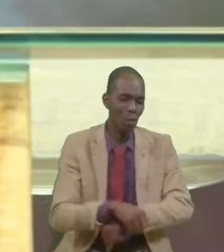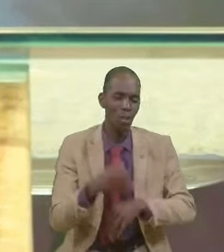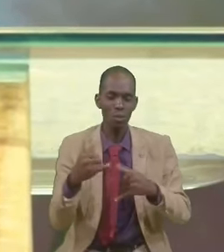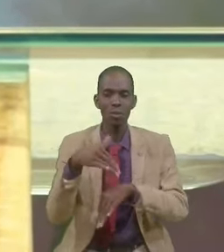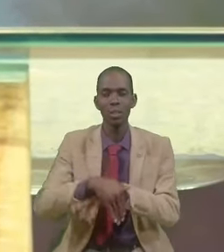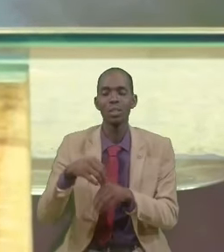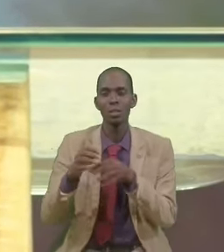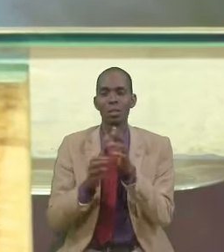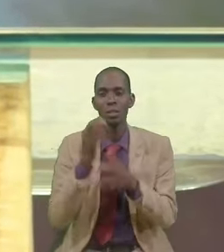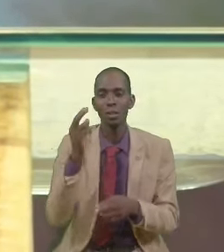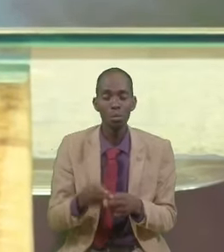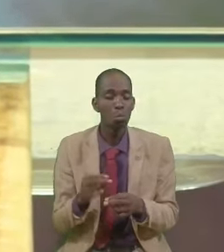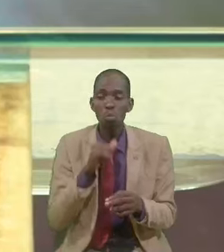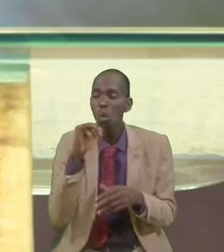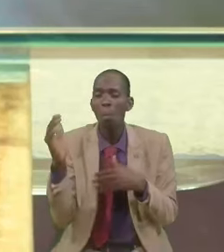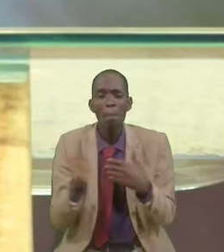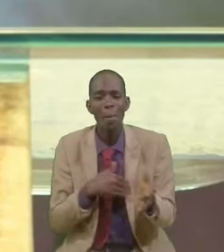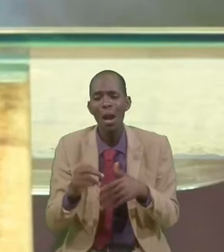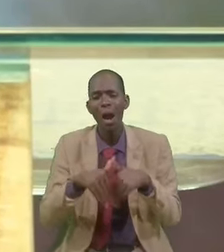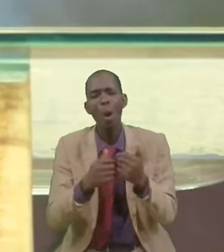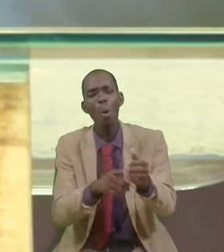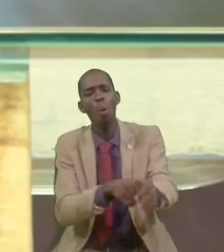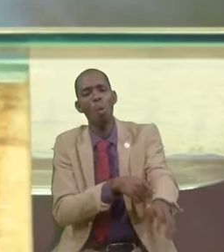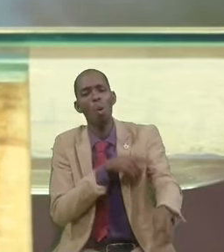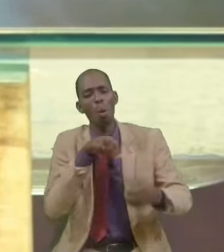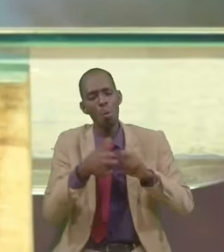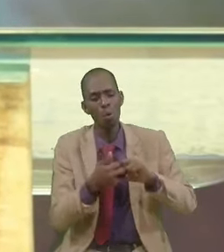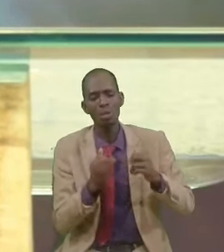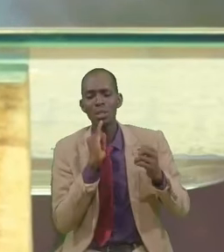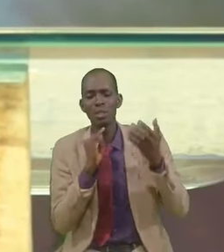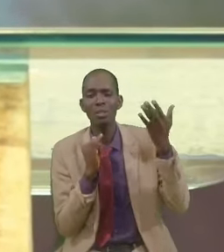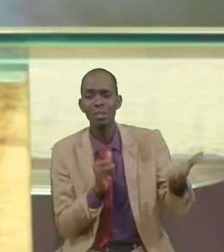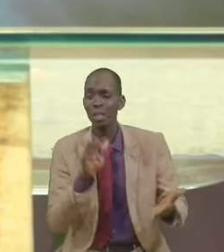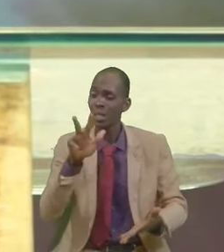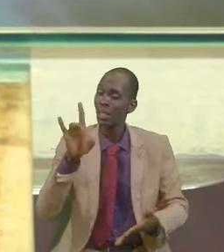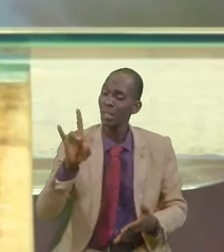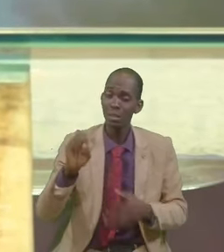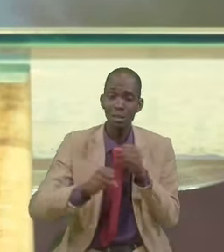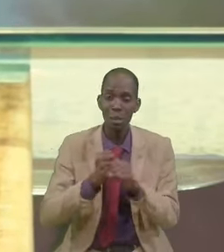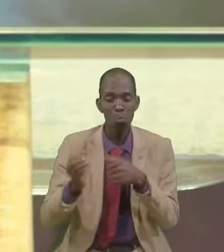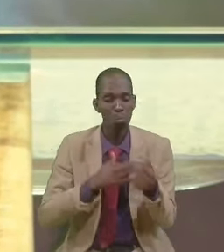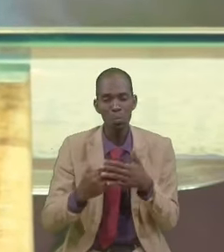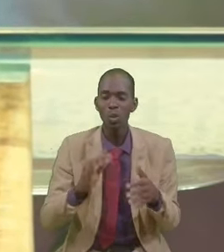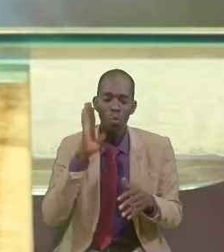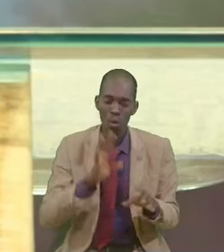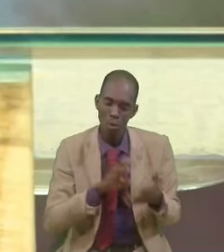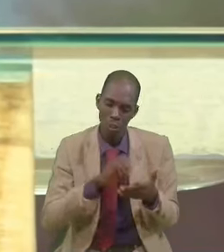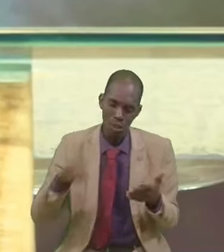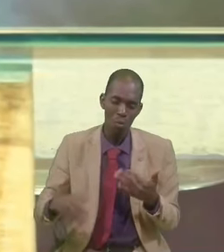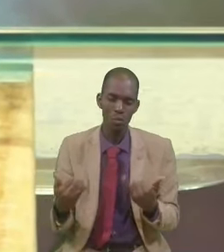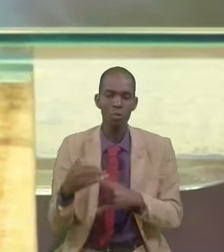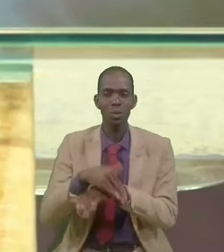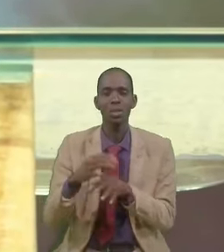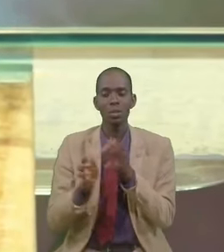vaincus. Quelle que soit la durée du problème, 38 ans, ils vont quitter ce soir. 40